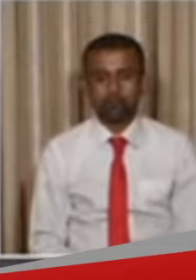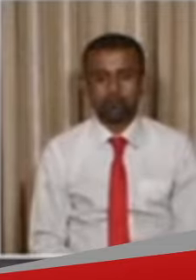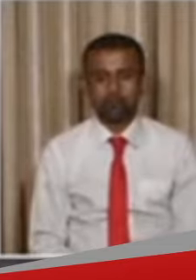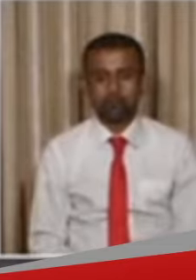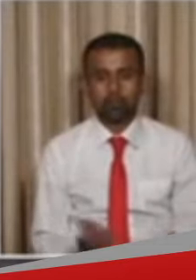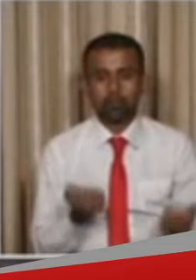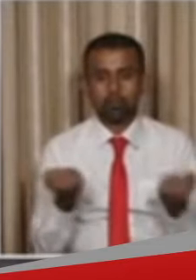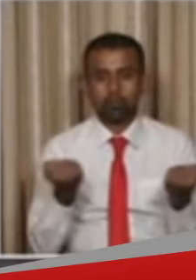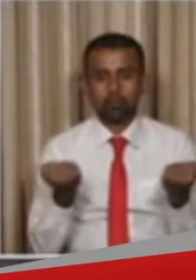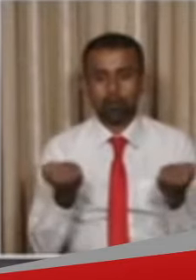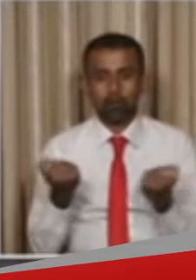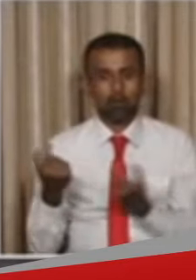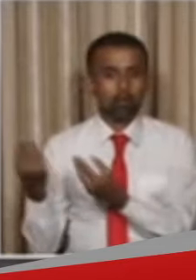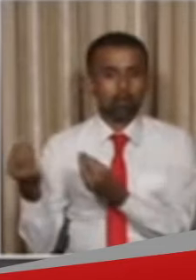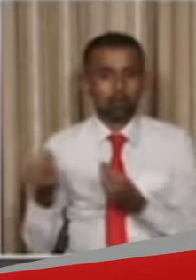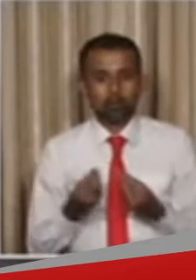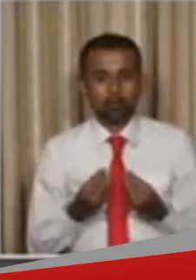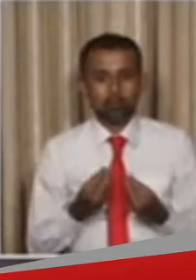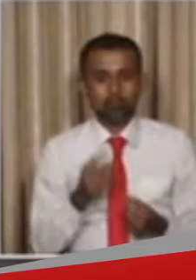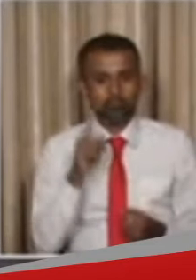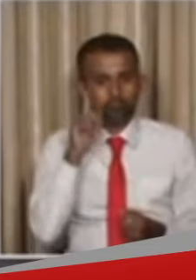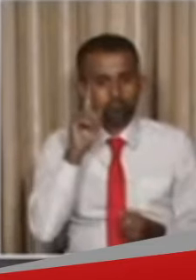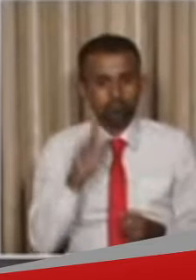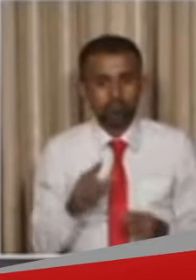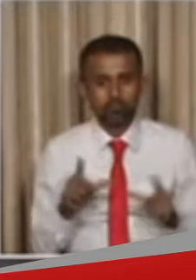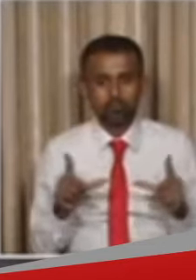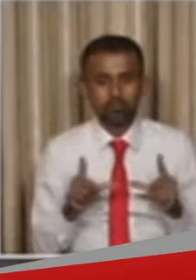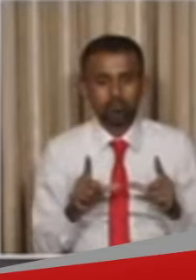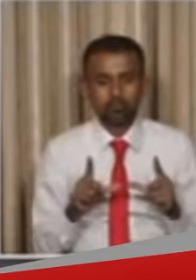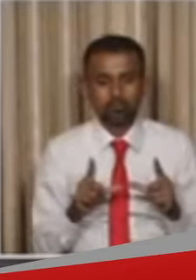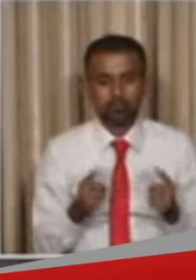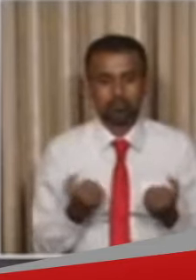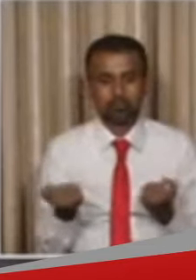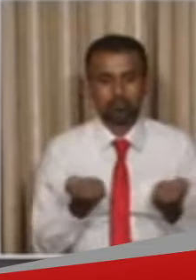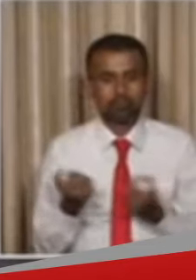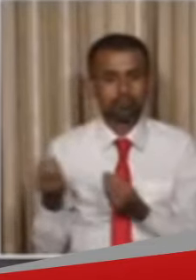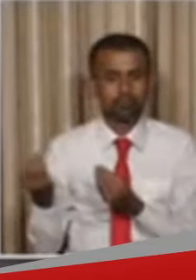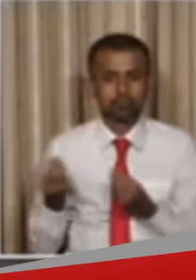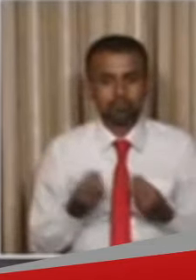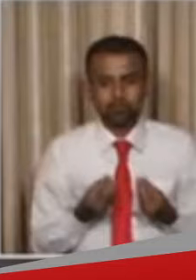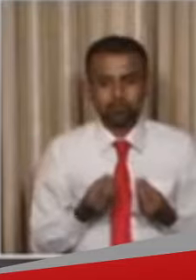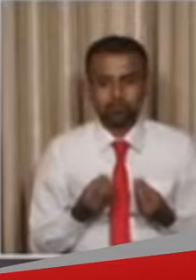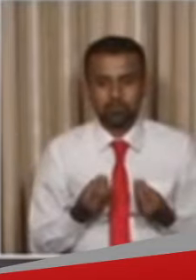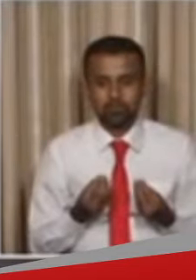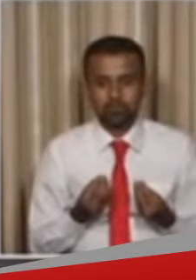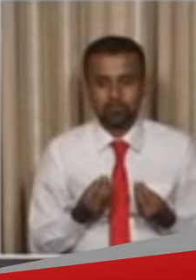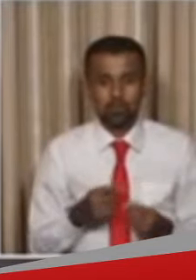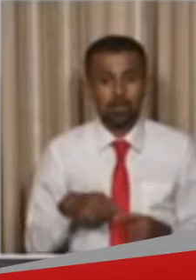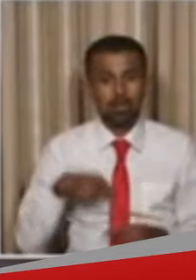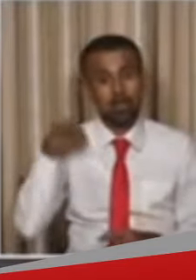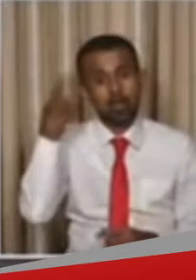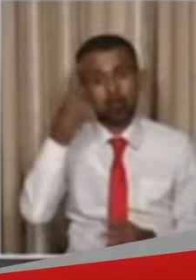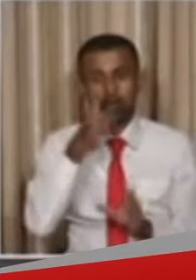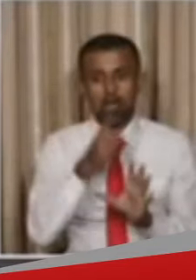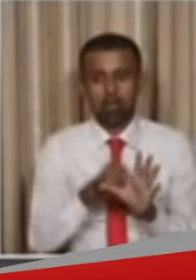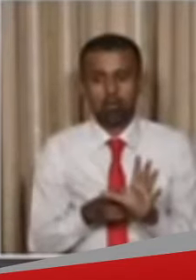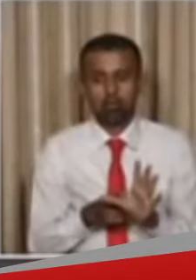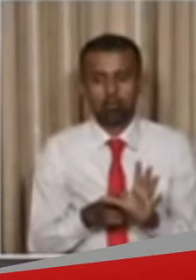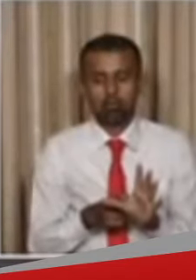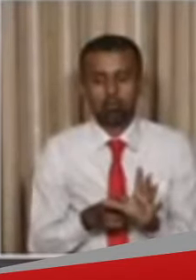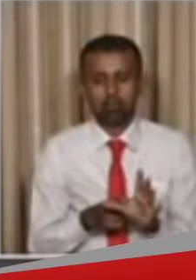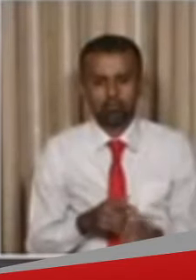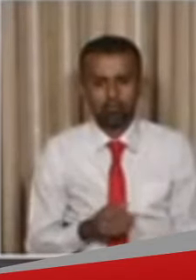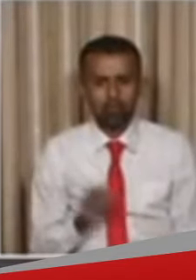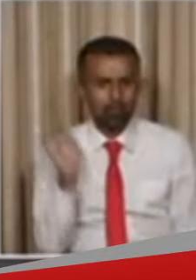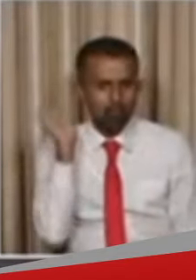වාහන ගෙන්නන්න බොහෝ දෙනෙක් බලාපොරොත්තු ඉන්නවා පර්මිට් ගෙන්නන්න වාහන ගෙන්නන්න. වාහන ගෙන්නන්නල්ලු ලබන අවුරුද්දේ. හැබැයි මට